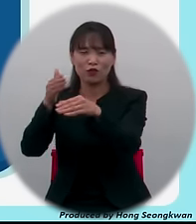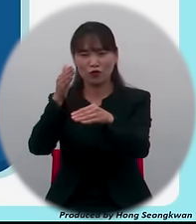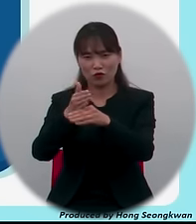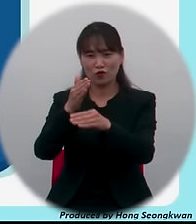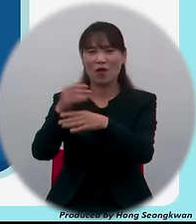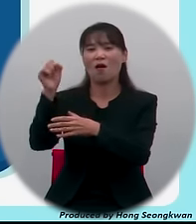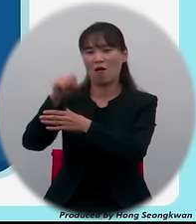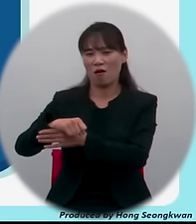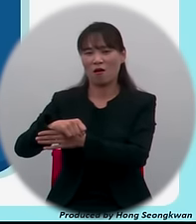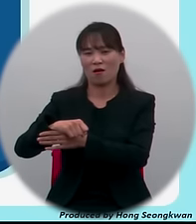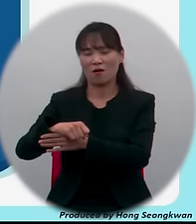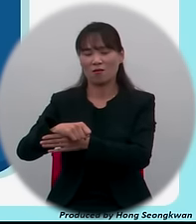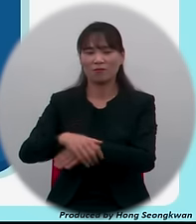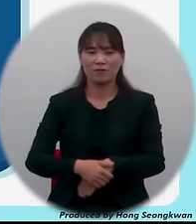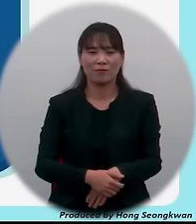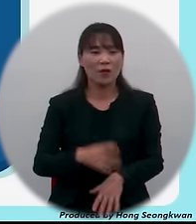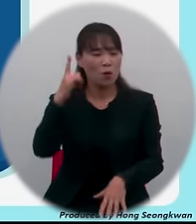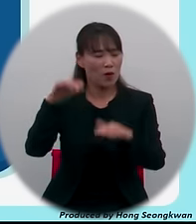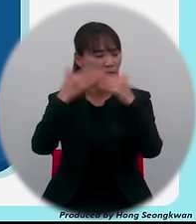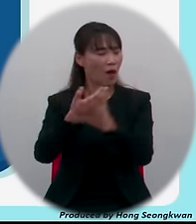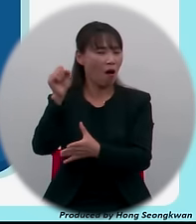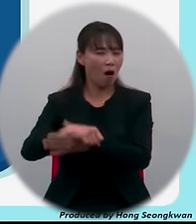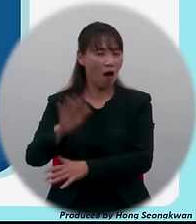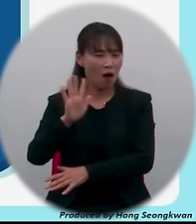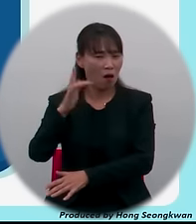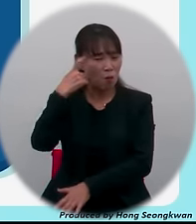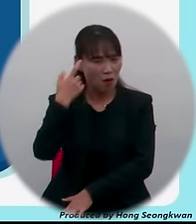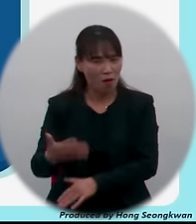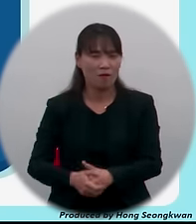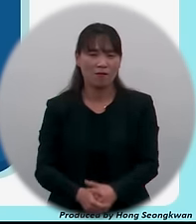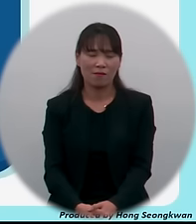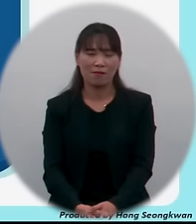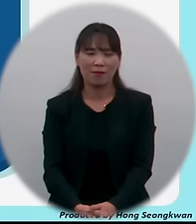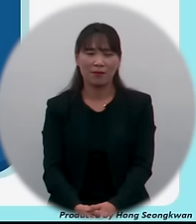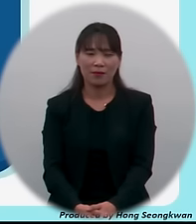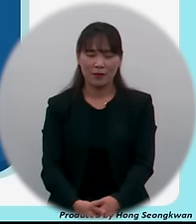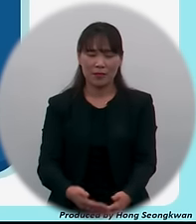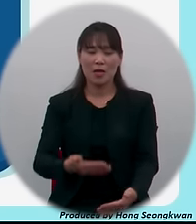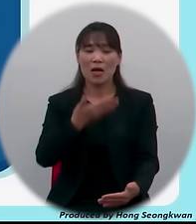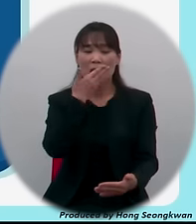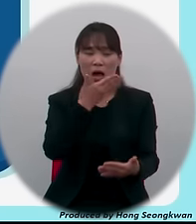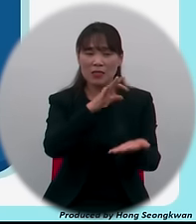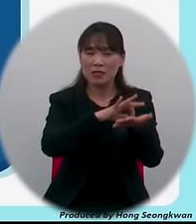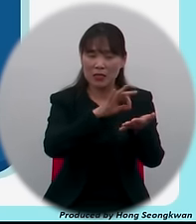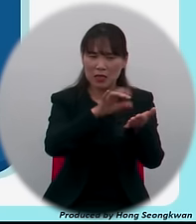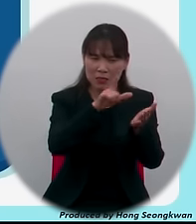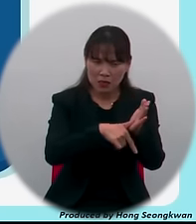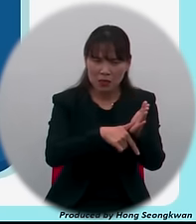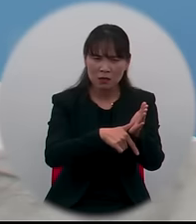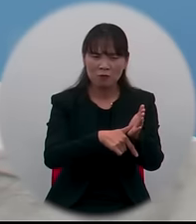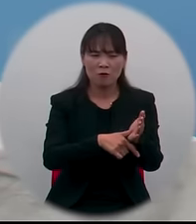사이에서 사용 시간을 허락하시는 것을 추천드립니다 왜 전체를 허락하지 않고 1에서 1로 놓느냐 가용